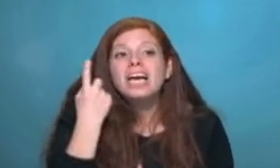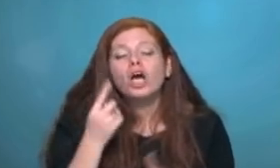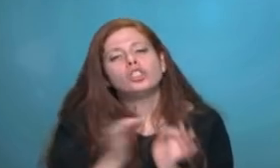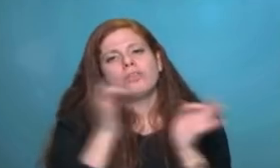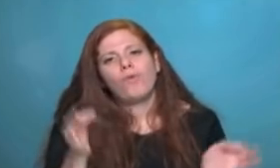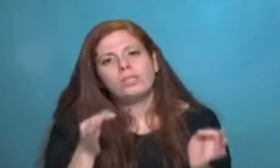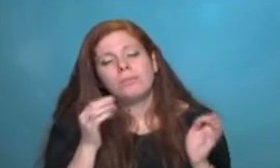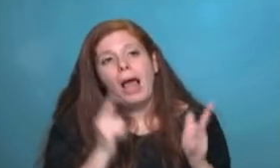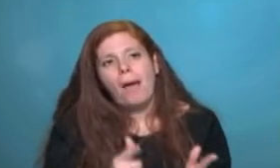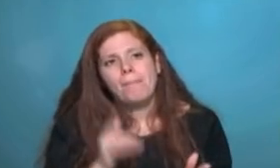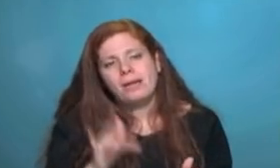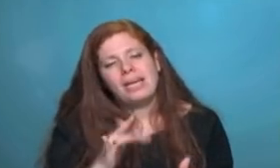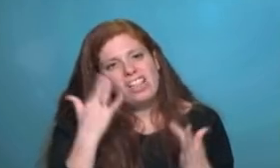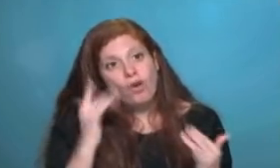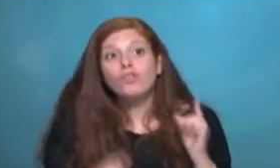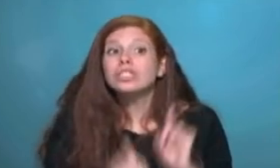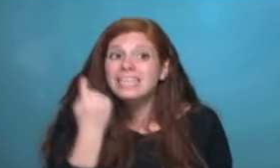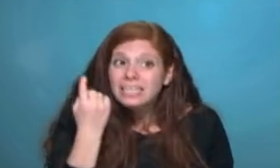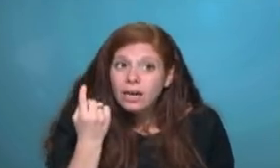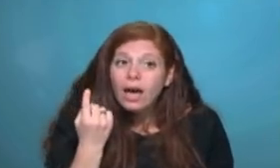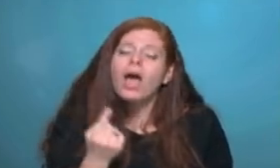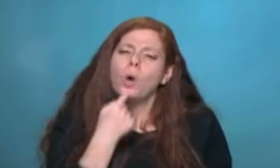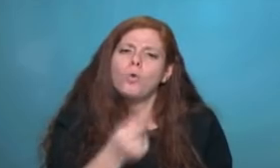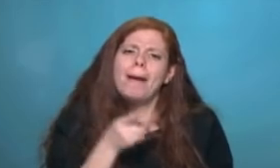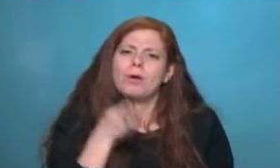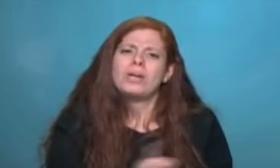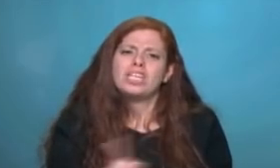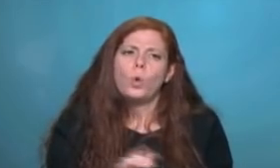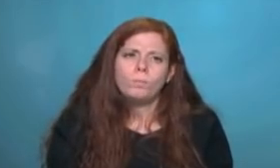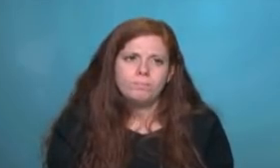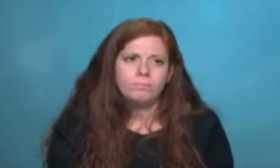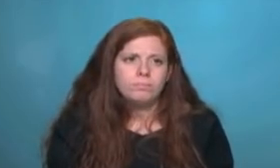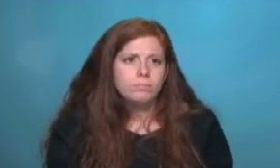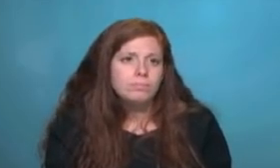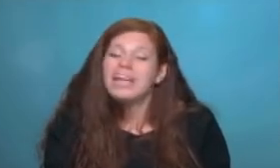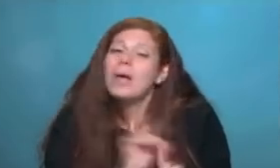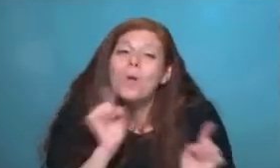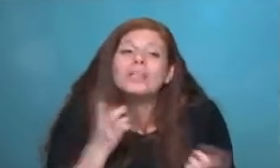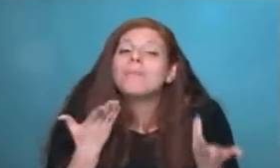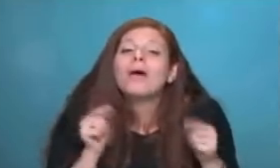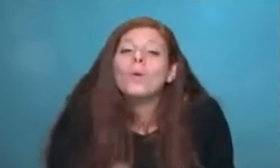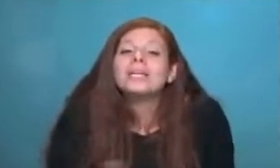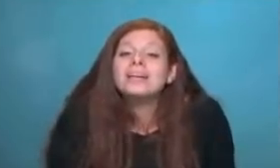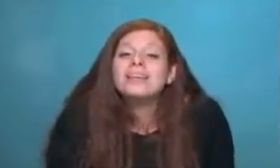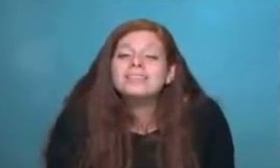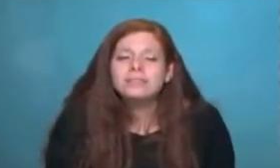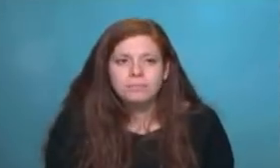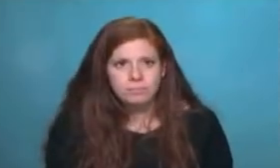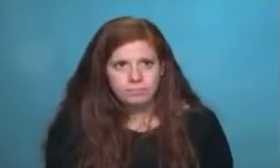على لبنان ساعتها بنقول ندخل او لا ندخل هم لا يعرفون كيف سندخل.